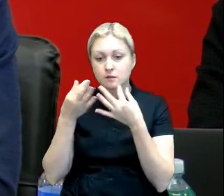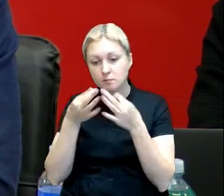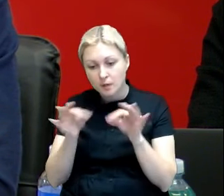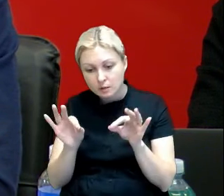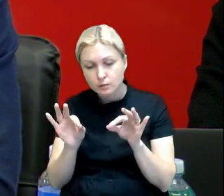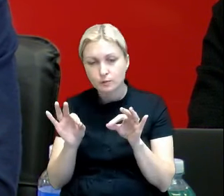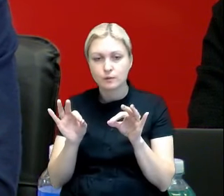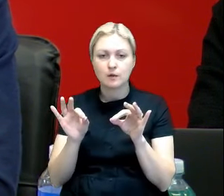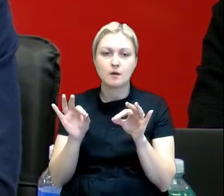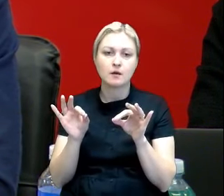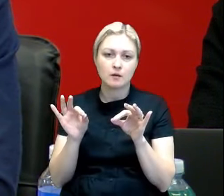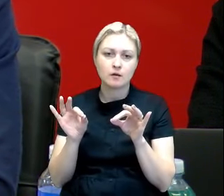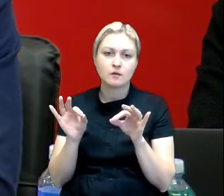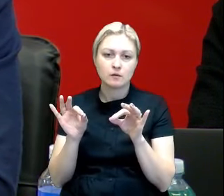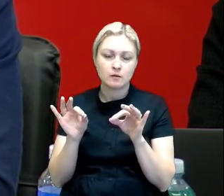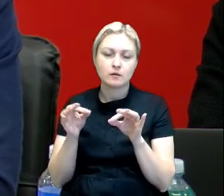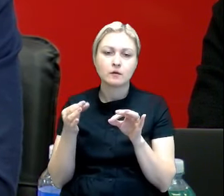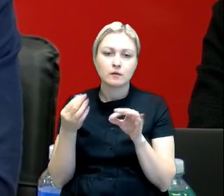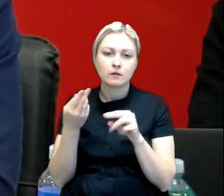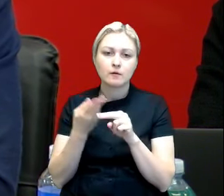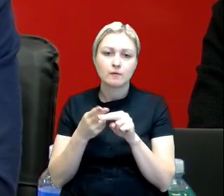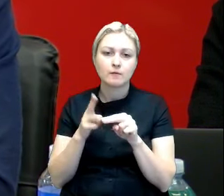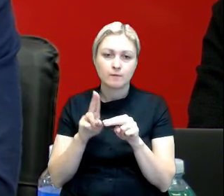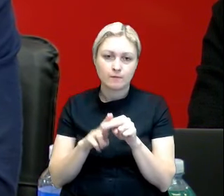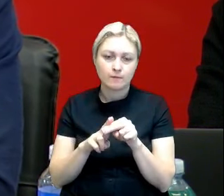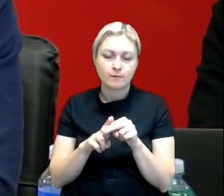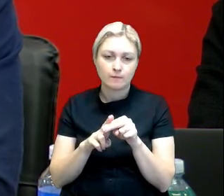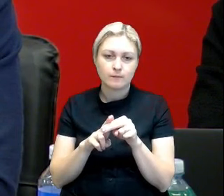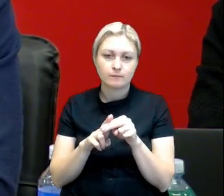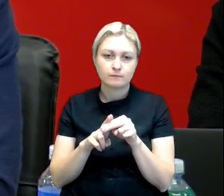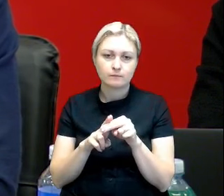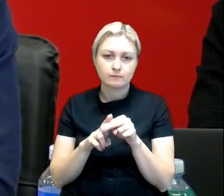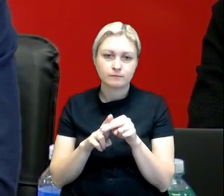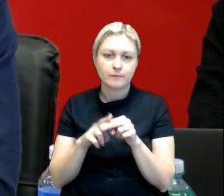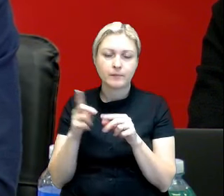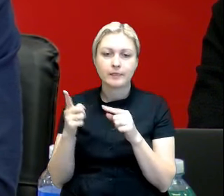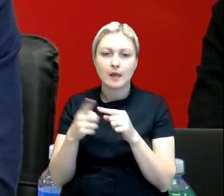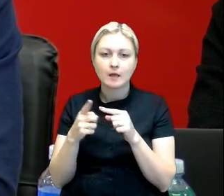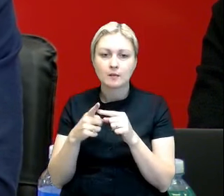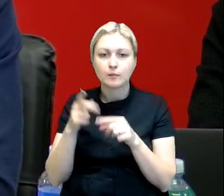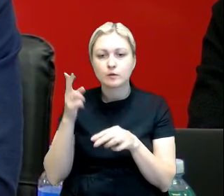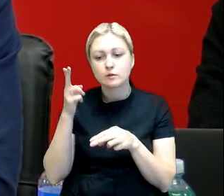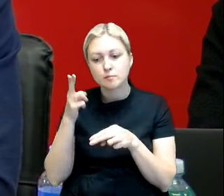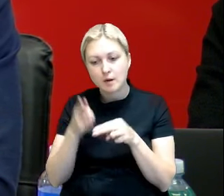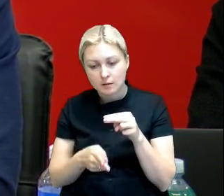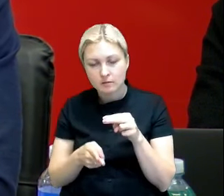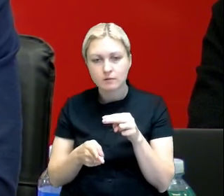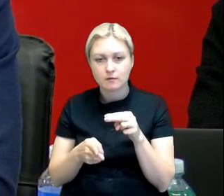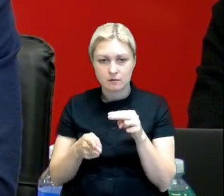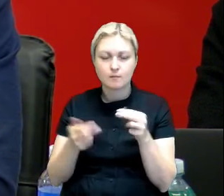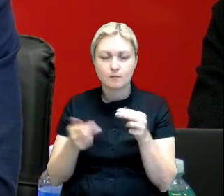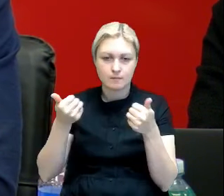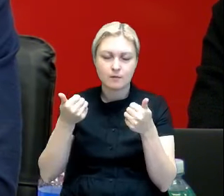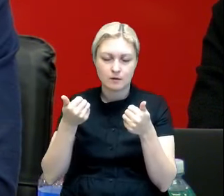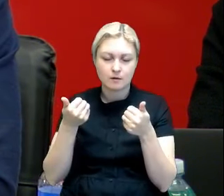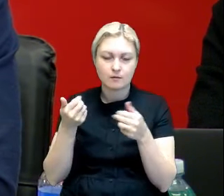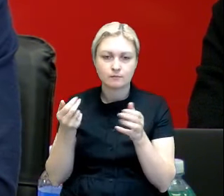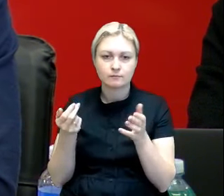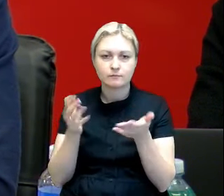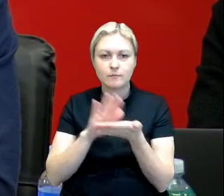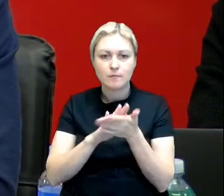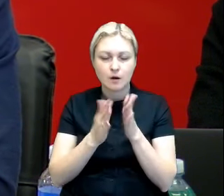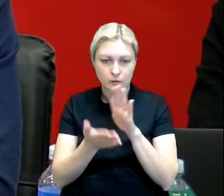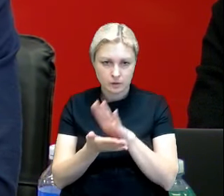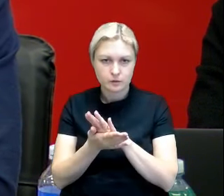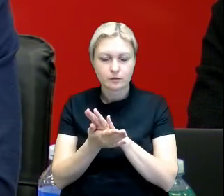tai paskatino būtent rengti tokio pobūdžio tarybos sprendimą aišku pritarčiau